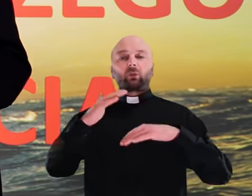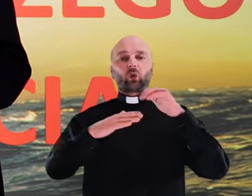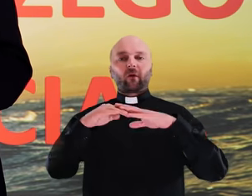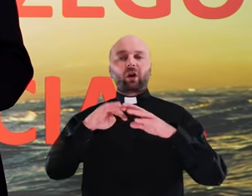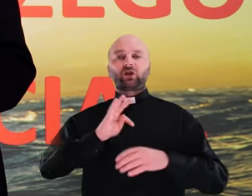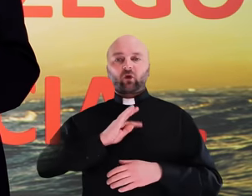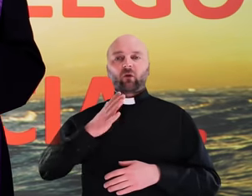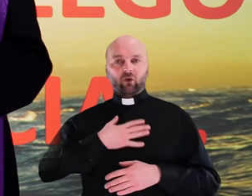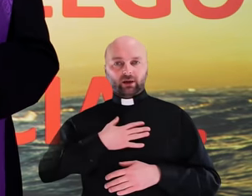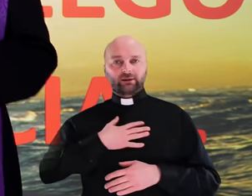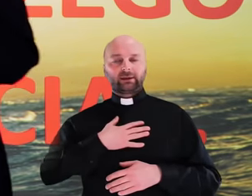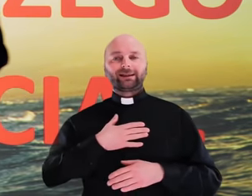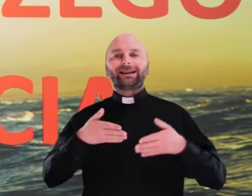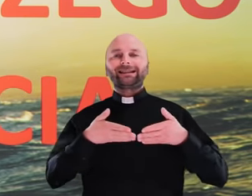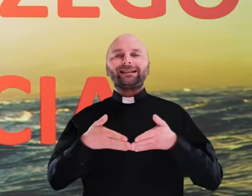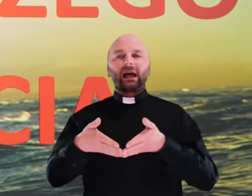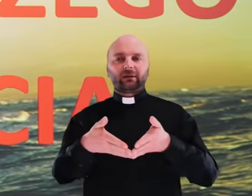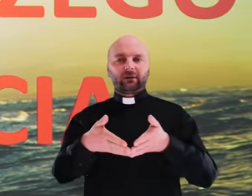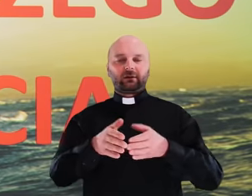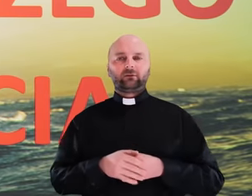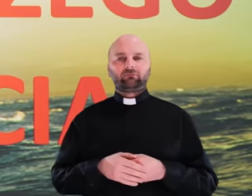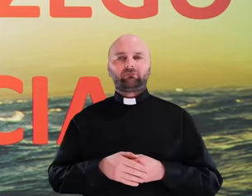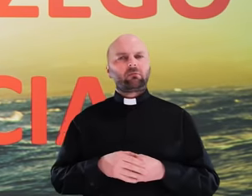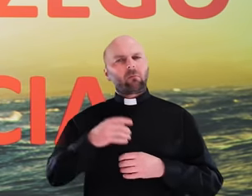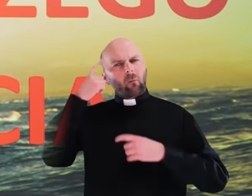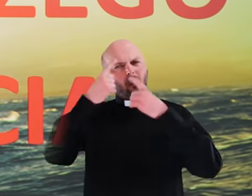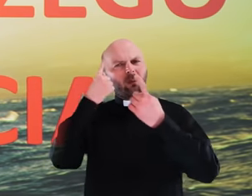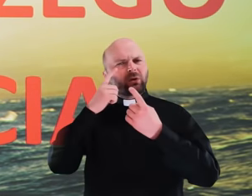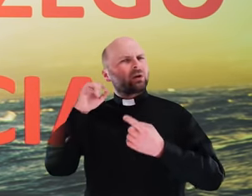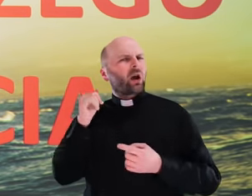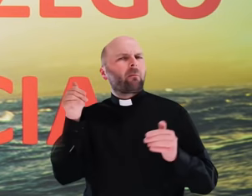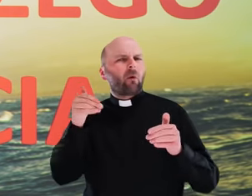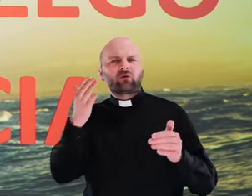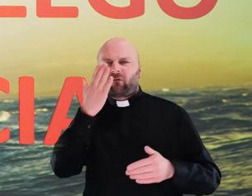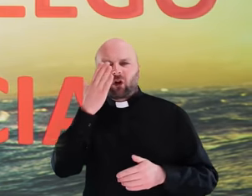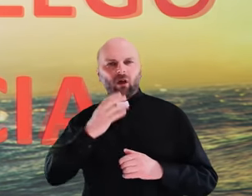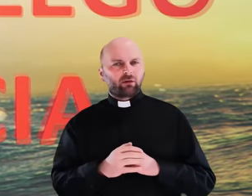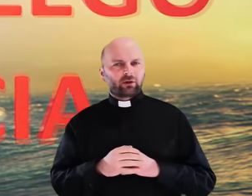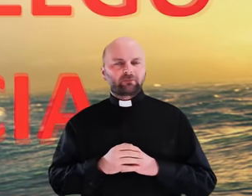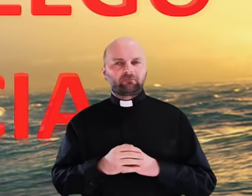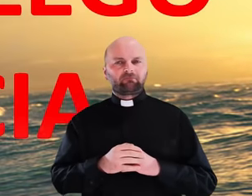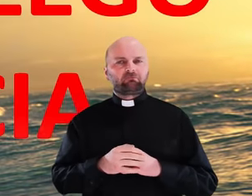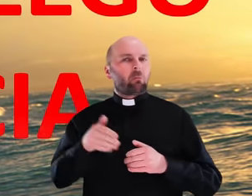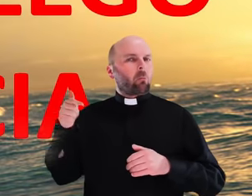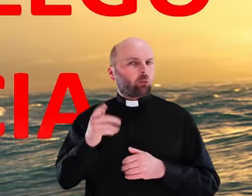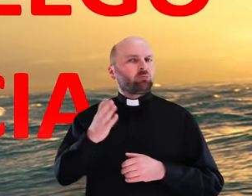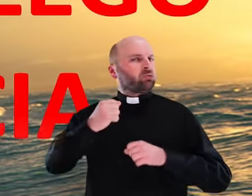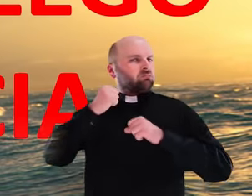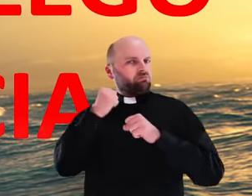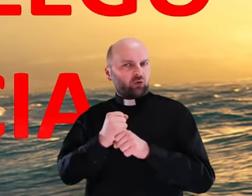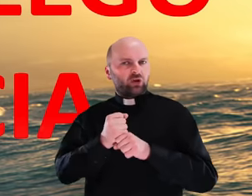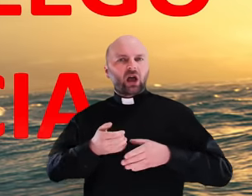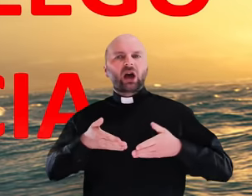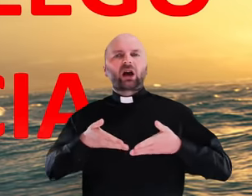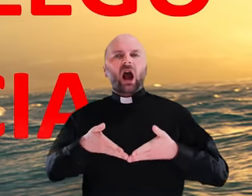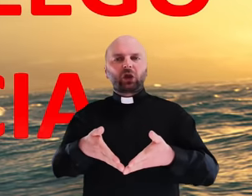własny statek. Pomyślcie, jak on mógłby wyglądać. Powinien mieć oczywiście mocny